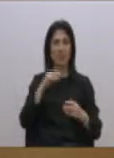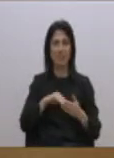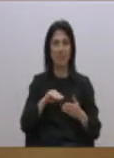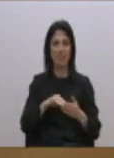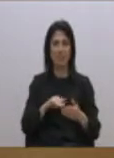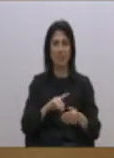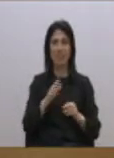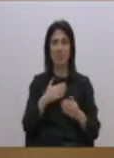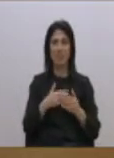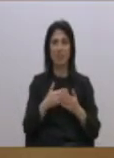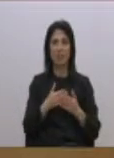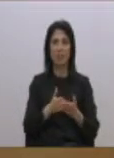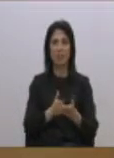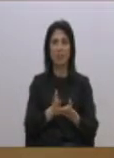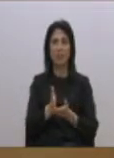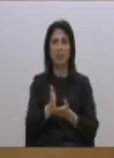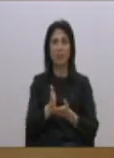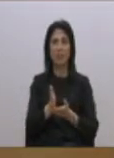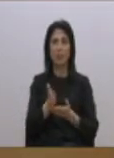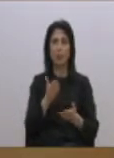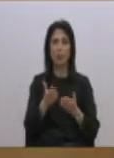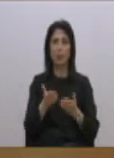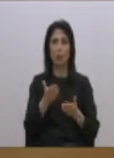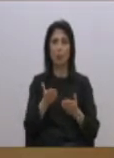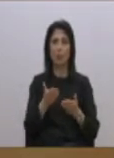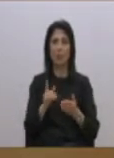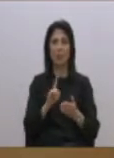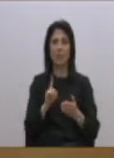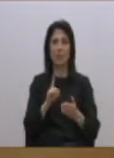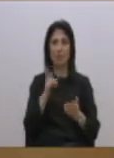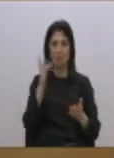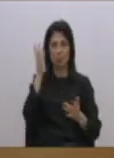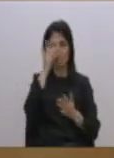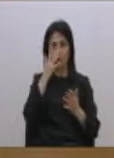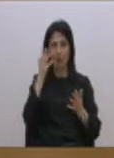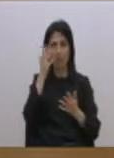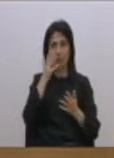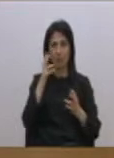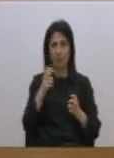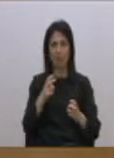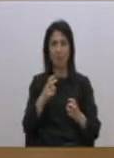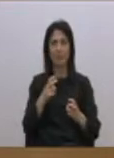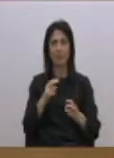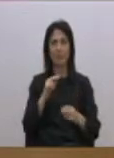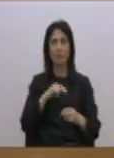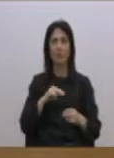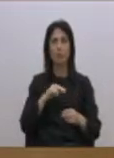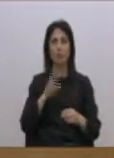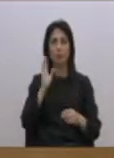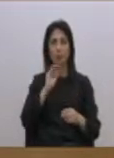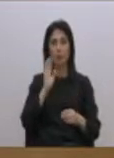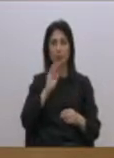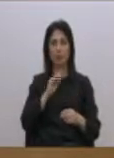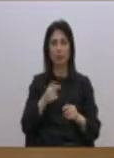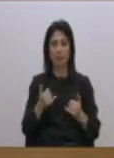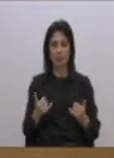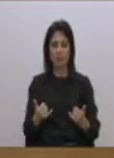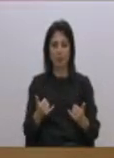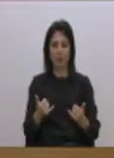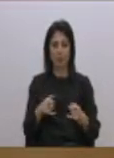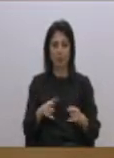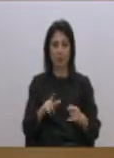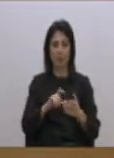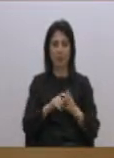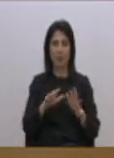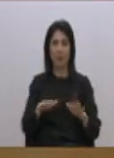არც კონკრეტულებით თუნდაც რაღაც მოჩვენებითი მუშაობის, როდესაც აი დღეს ამ